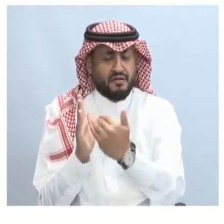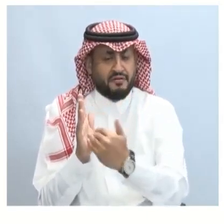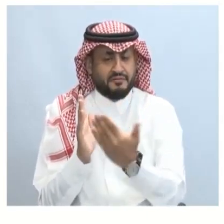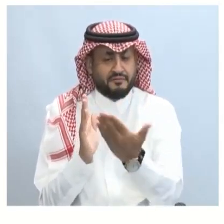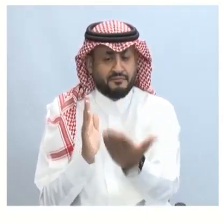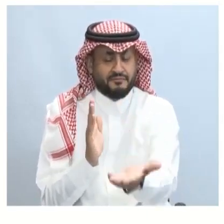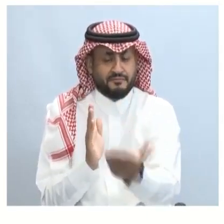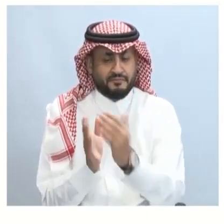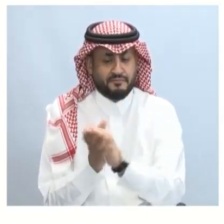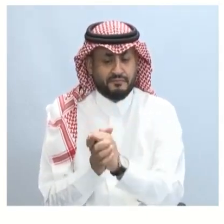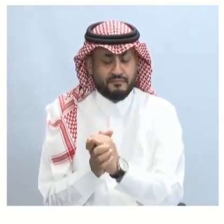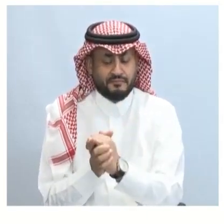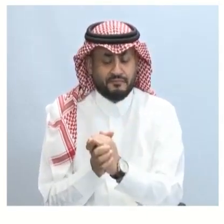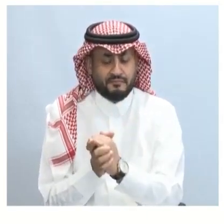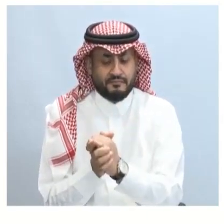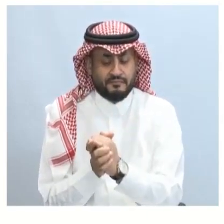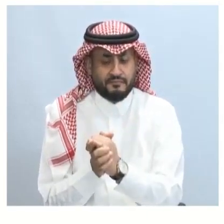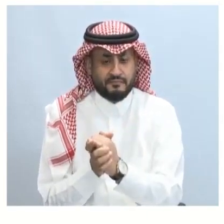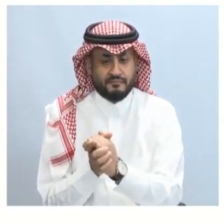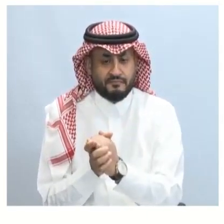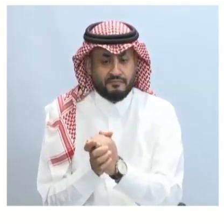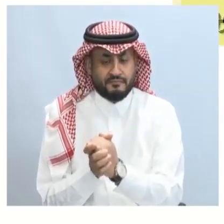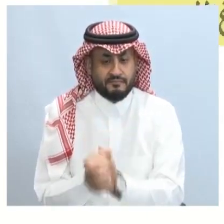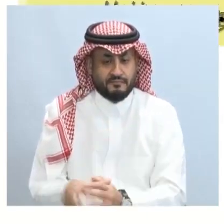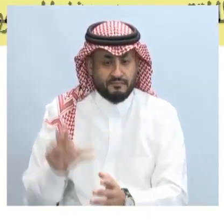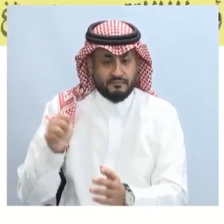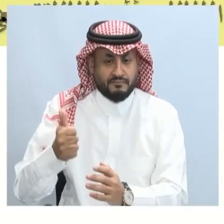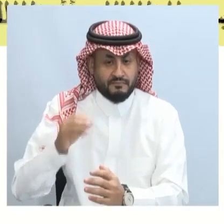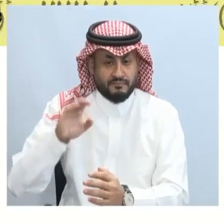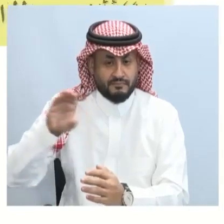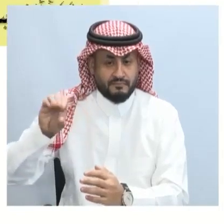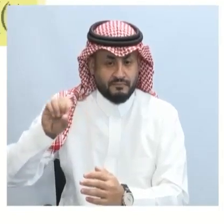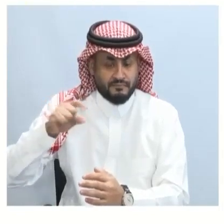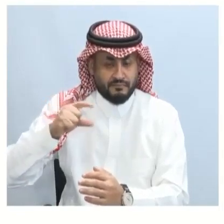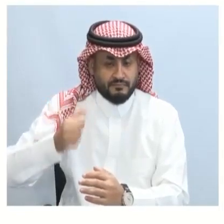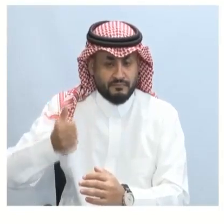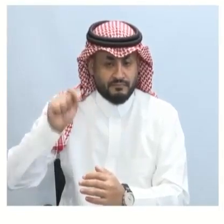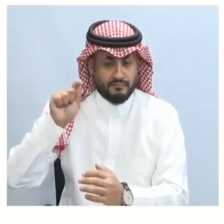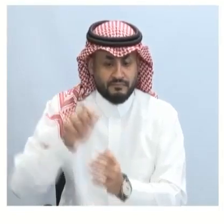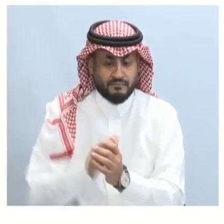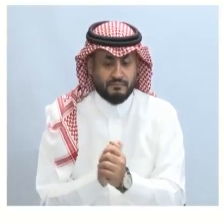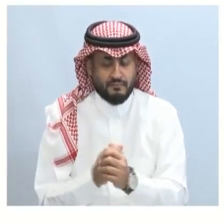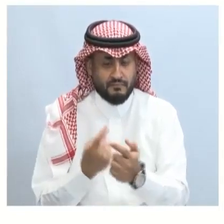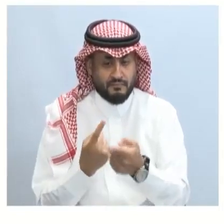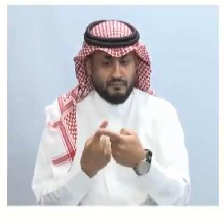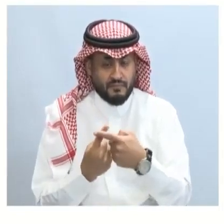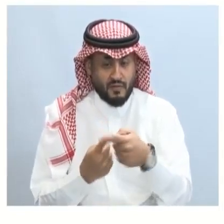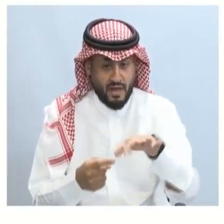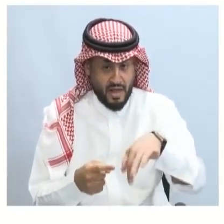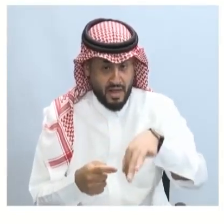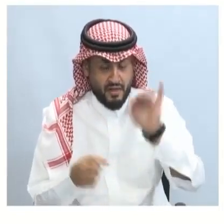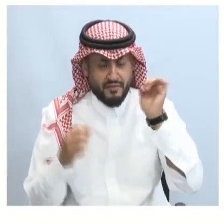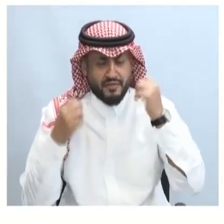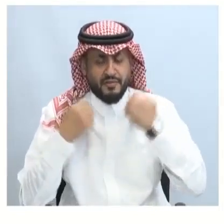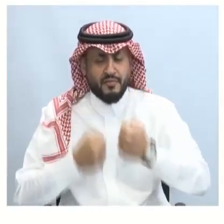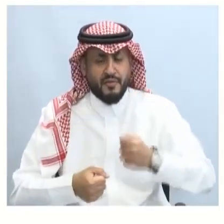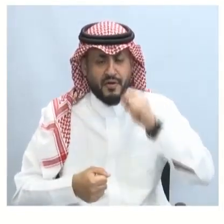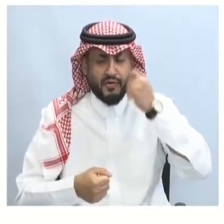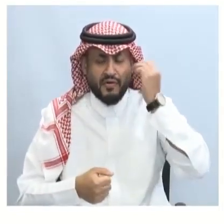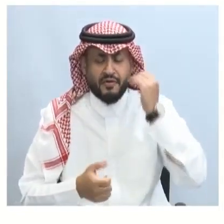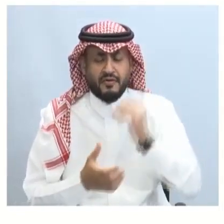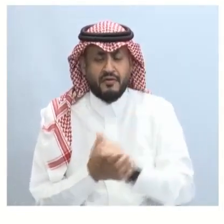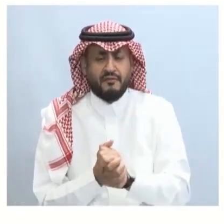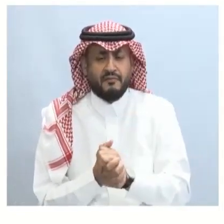الى تحقيقها جميعا انا واياكم باذن الله تعالى اولا ان يستنبط الطالب او الطالب